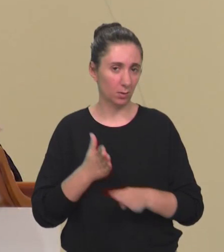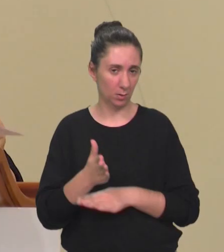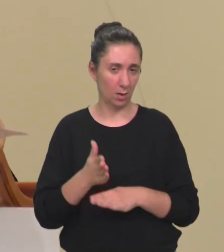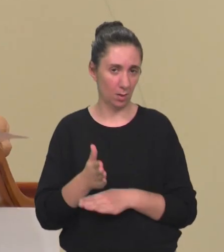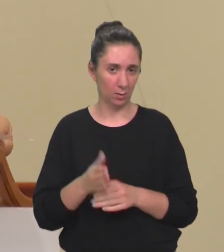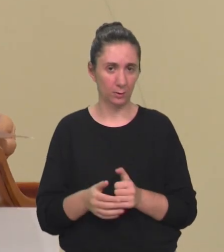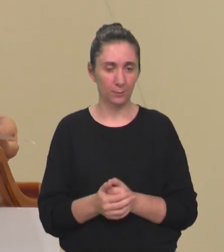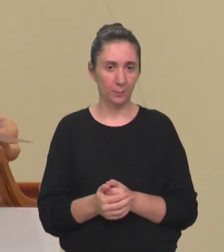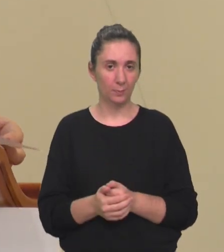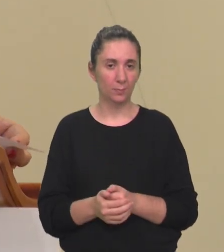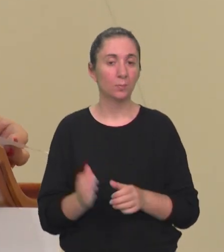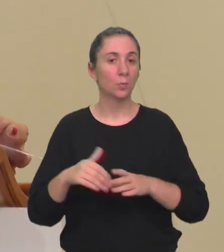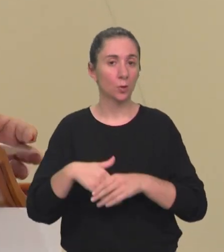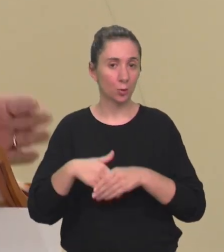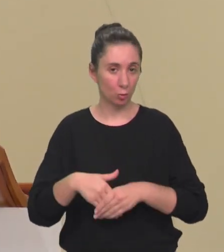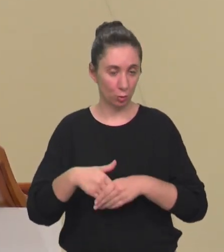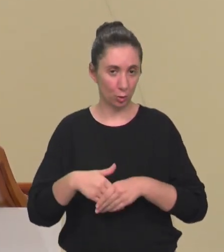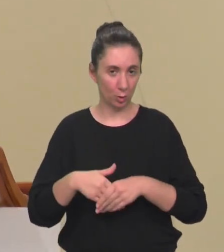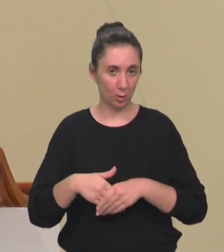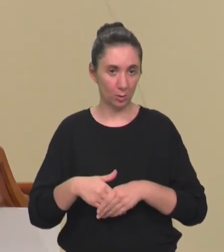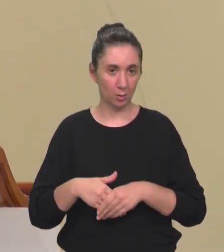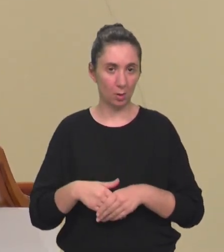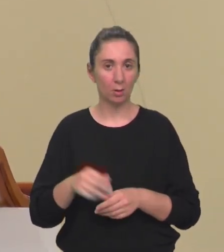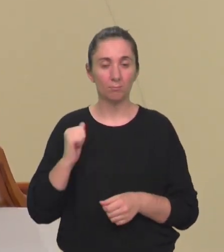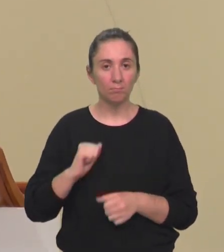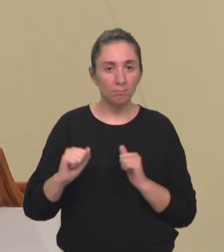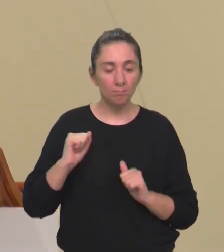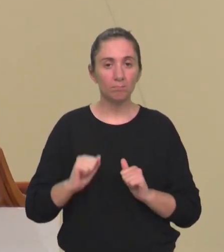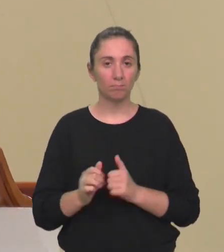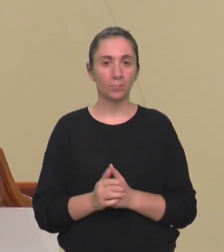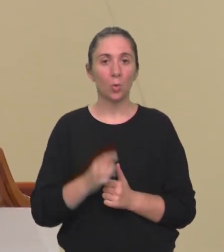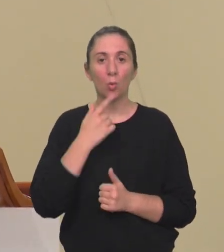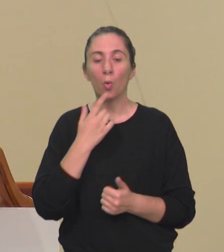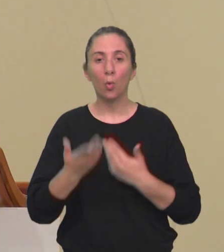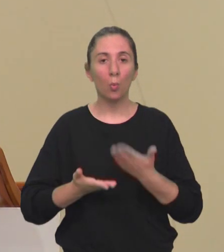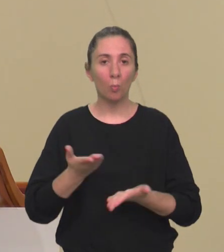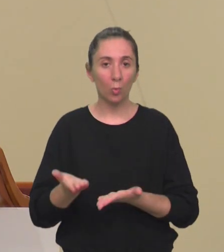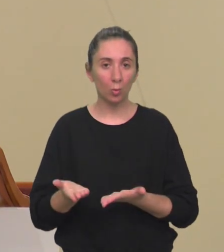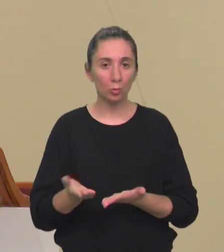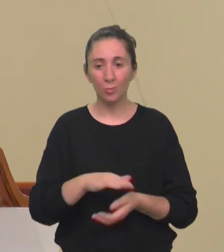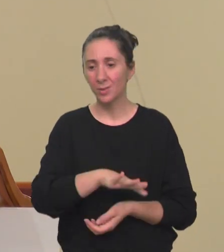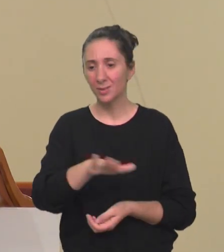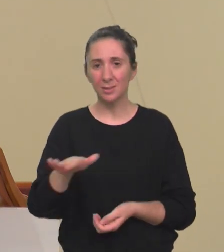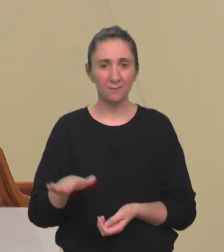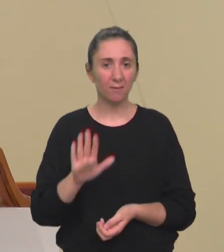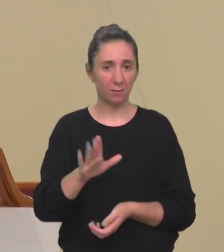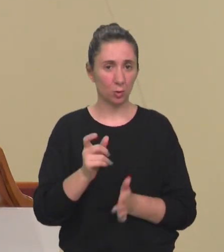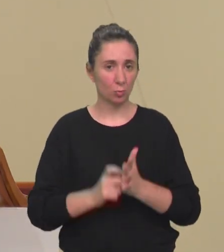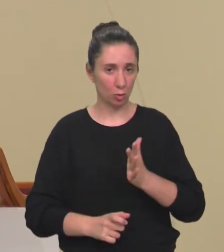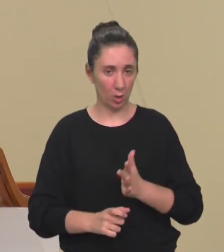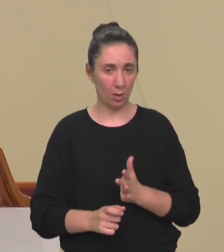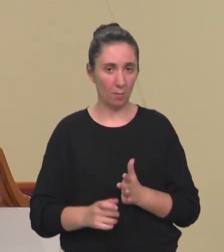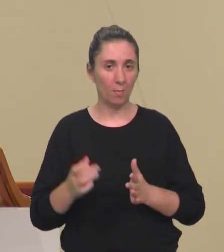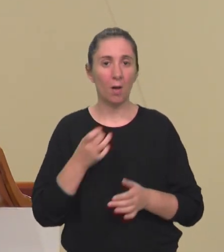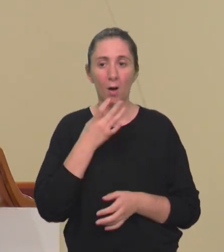obavljate. Čestitam vam na požrtvovanosti koje pružate svim vašim